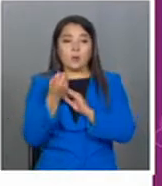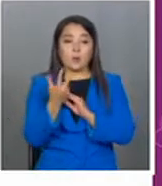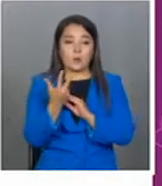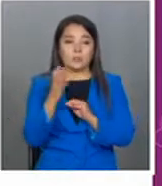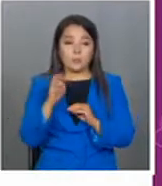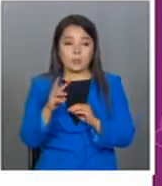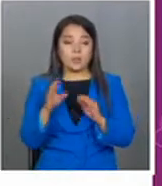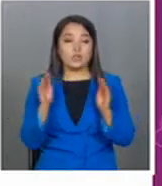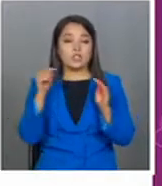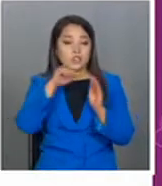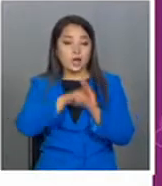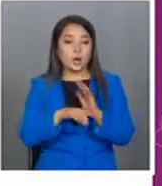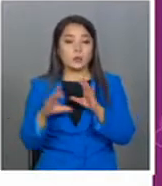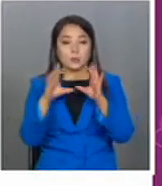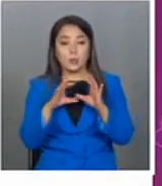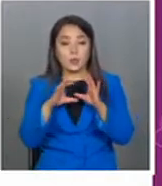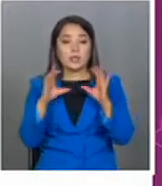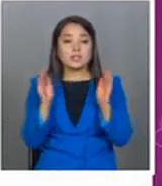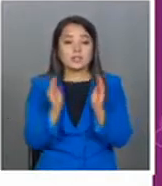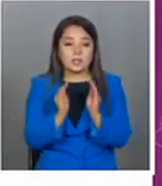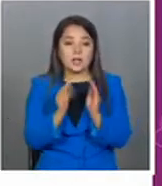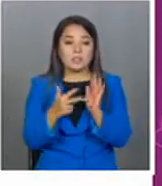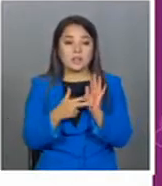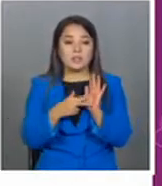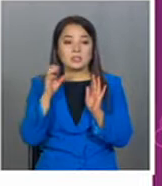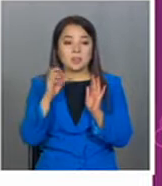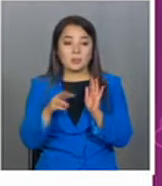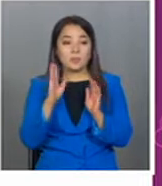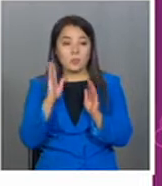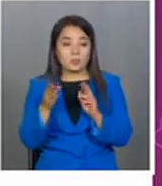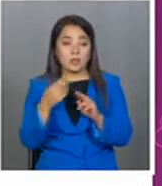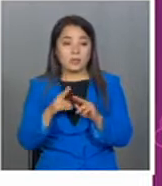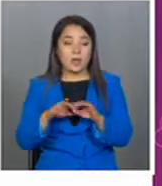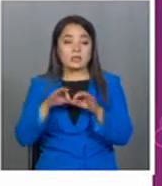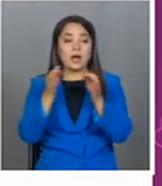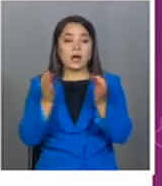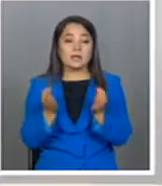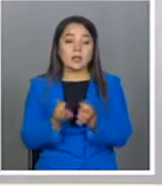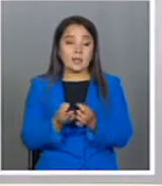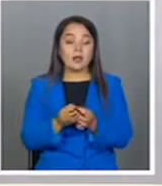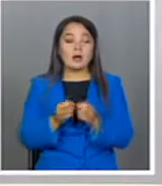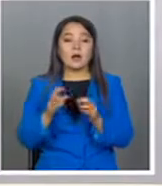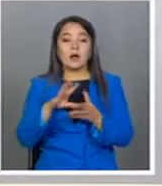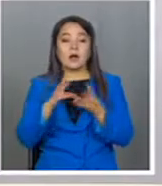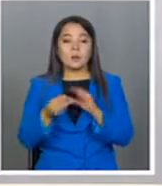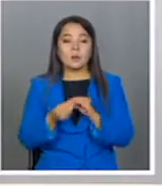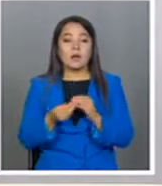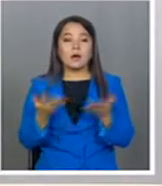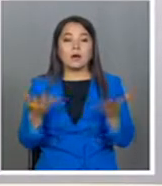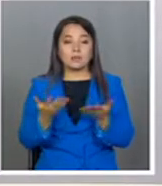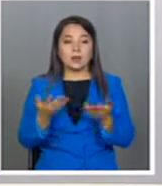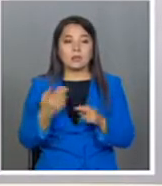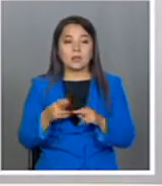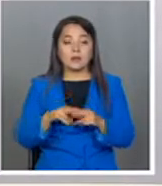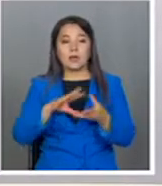ал ішкі дөңгелектің радиусы 8 сантиметр болса, сақинаның ауданын табыңыз. Алдымен сақина